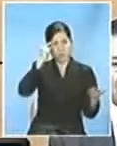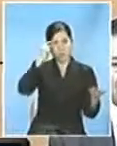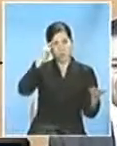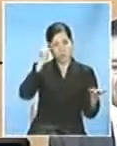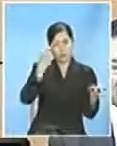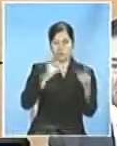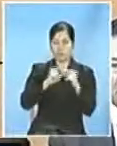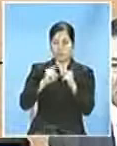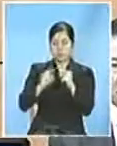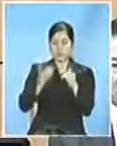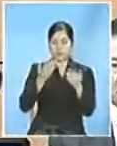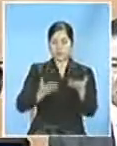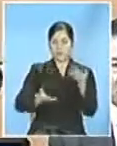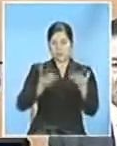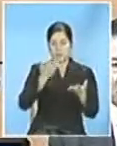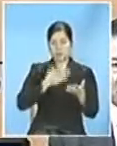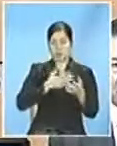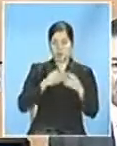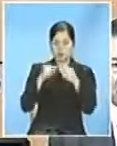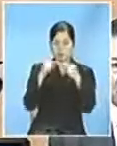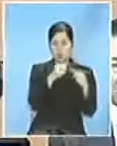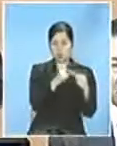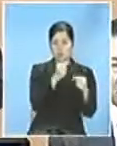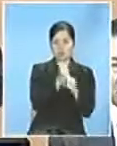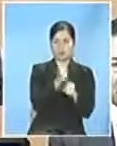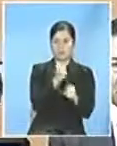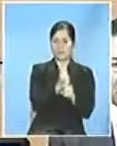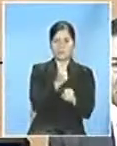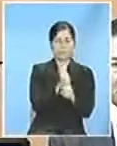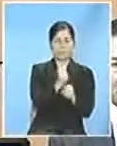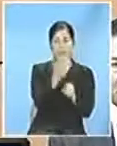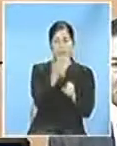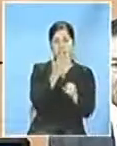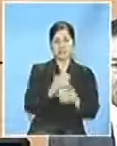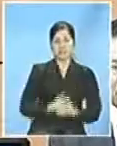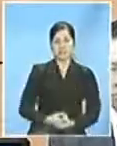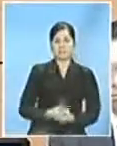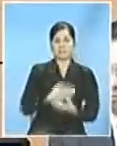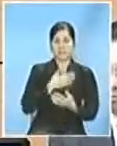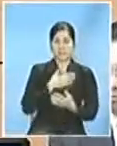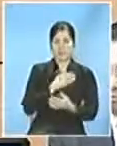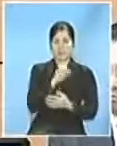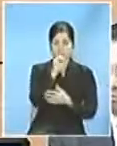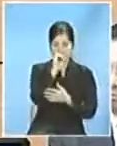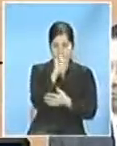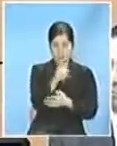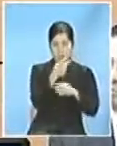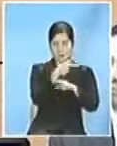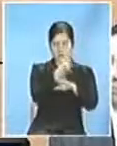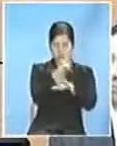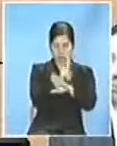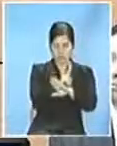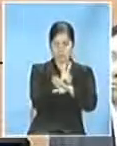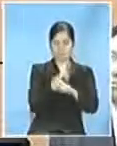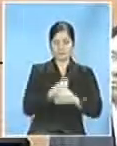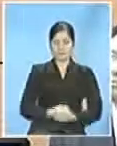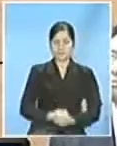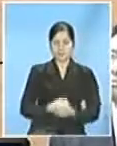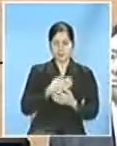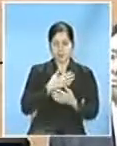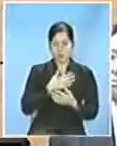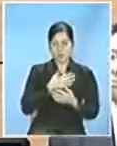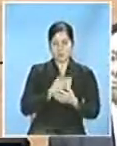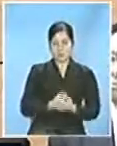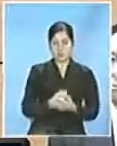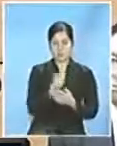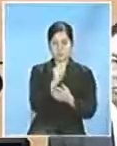ราเดินหน้าเรื่องนี้ไม่ได้แน่นอนท่านประธานครับที่ผมต้องกราบเรียนกับท่านประธานว่าผมเป็น